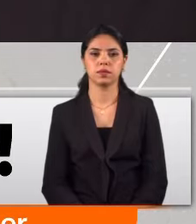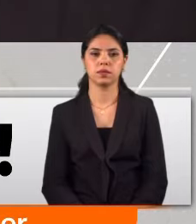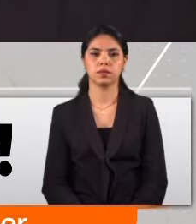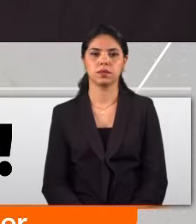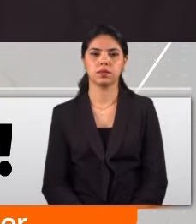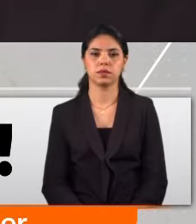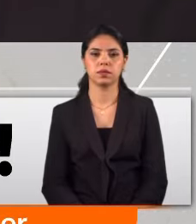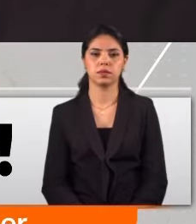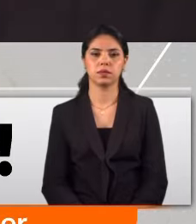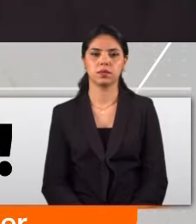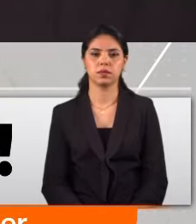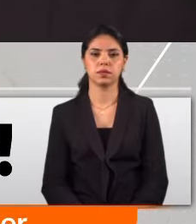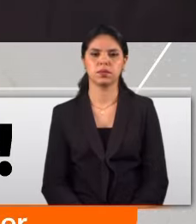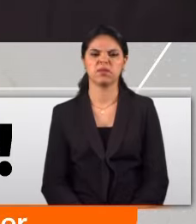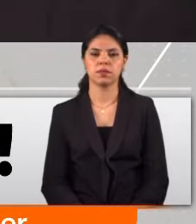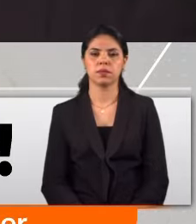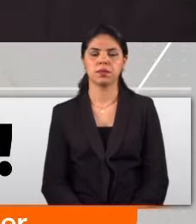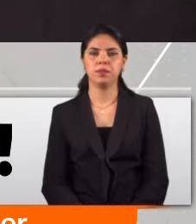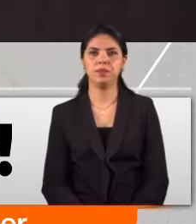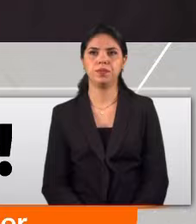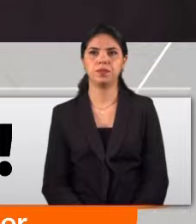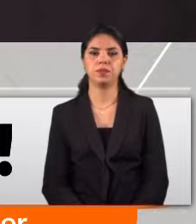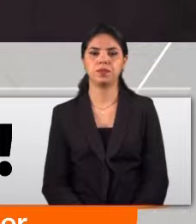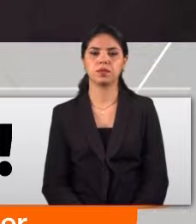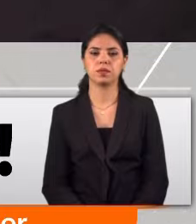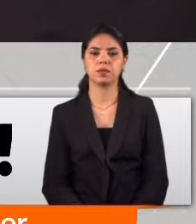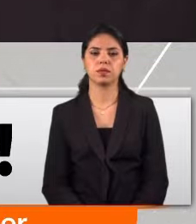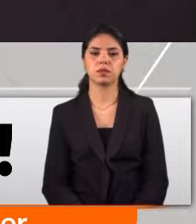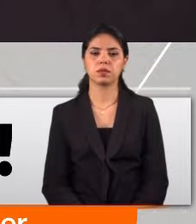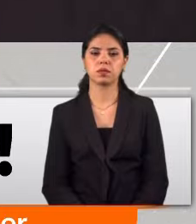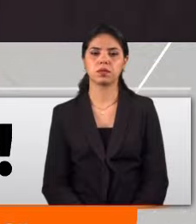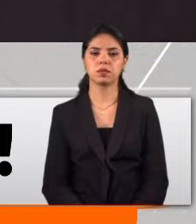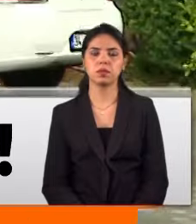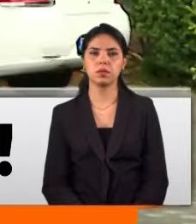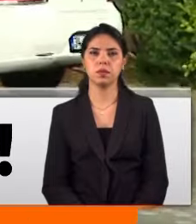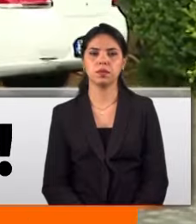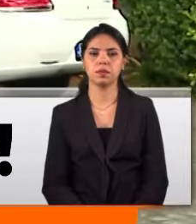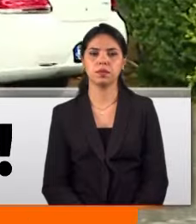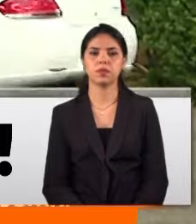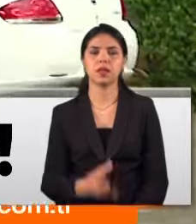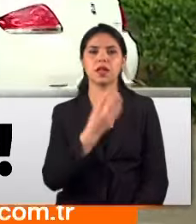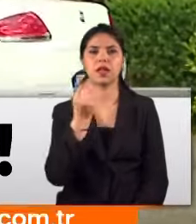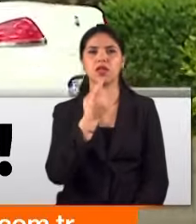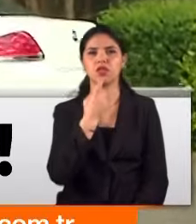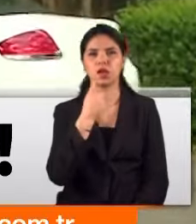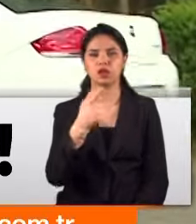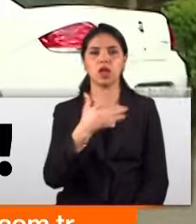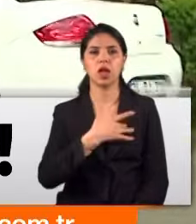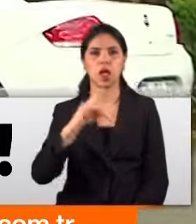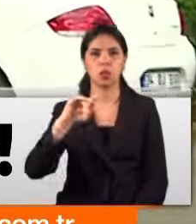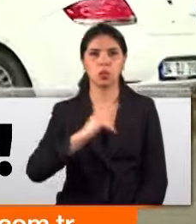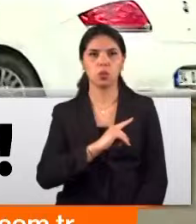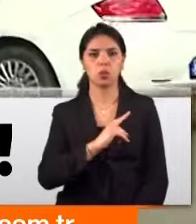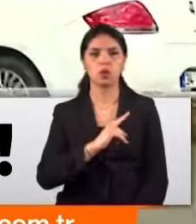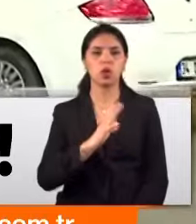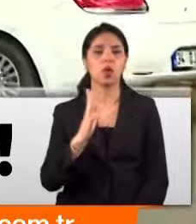insanın pırıl pırıl damarları herhangi bir nedenle tıkanacak olursa felaket çok büyük oluyor. Genç yaşta geçirilen kalp krizlerinin en